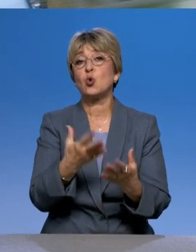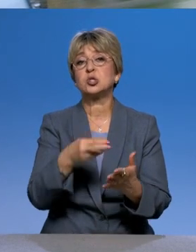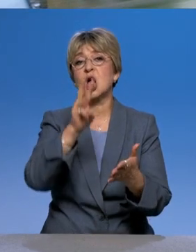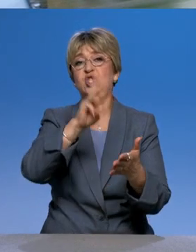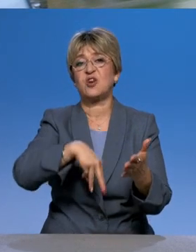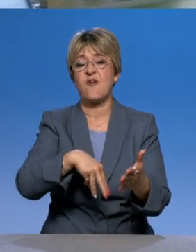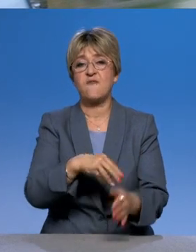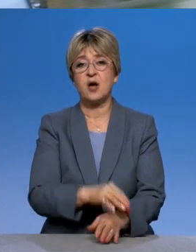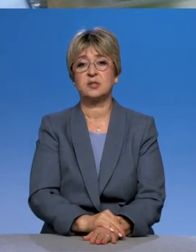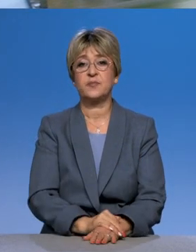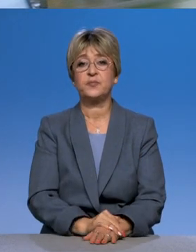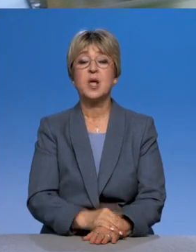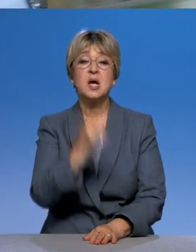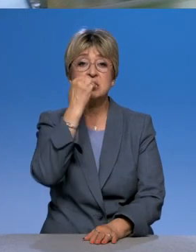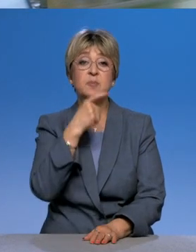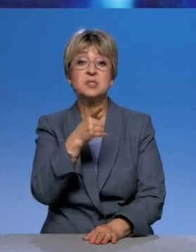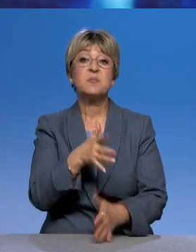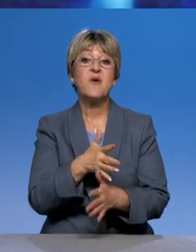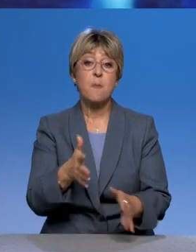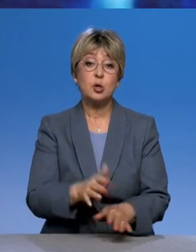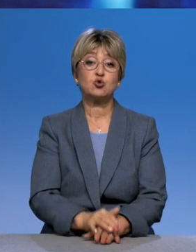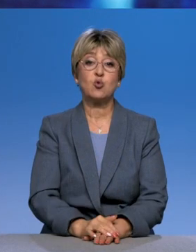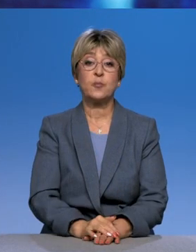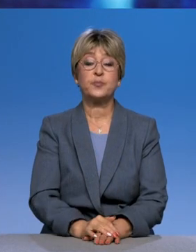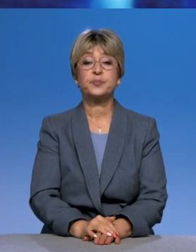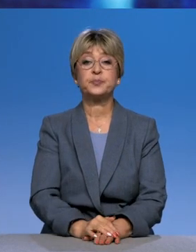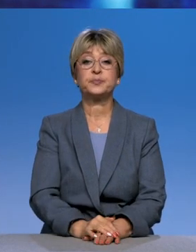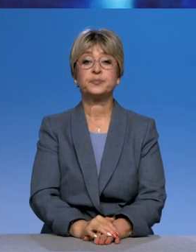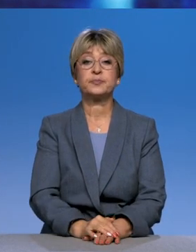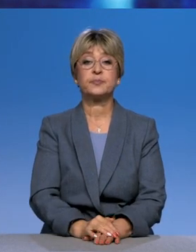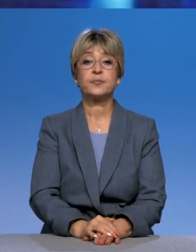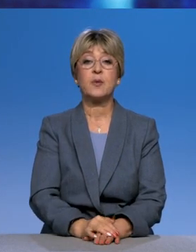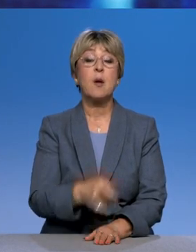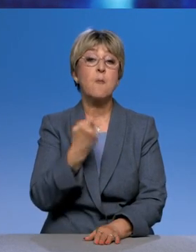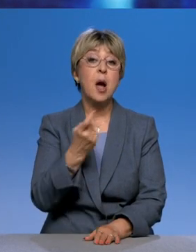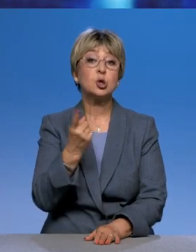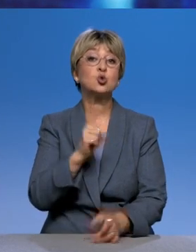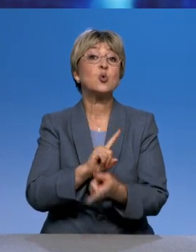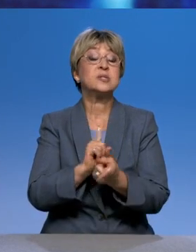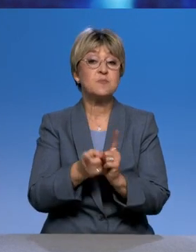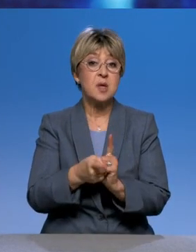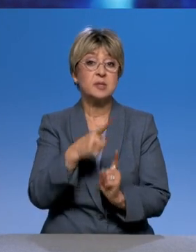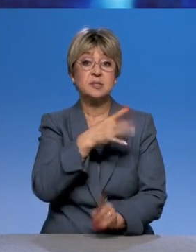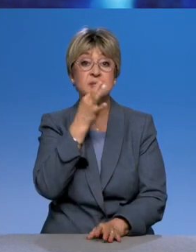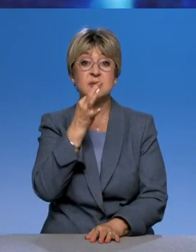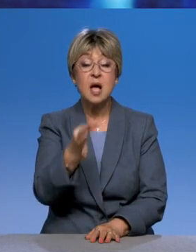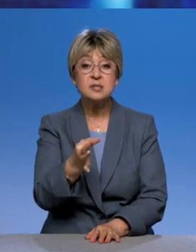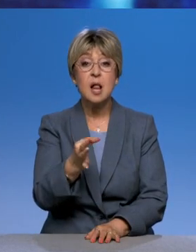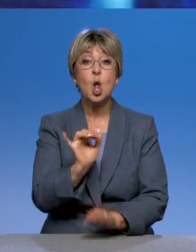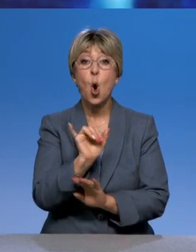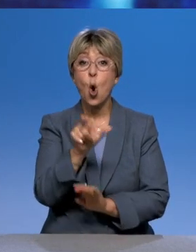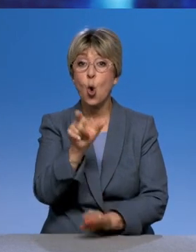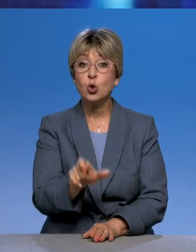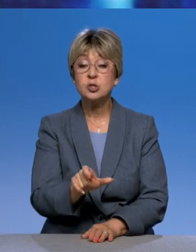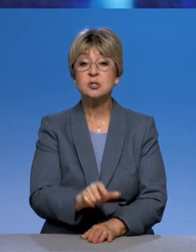прямой связи, эксперт в области управления персоналом. Алексей Михайлович считает, что мало что изменится, но, видимо, потому что... Ну,